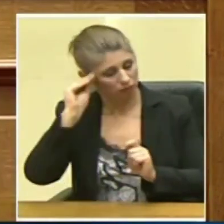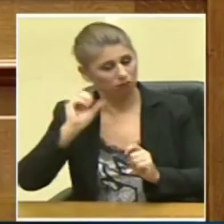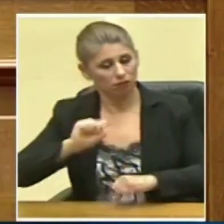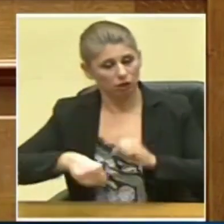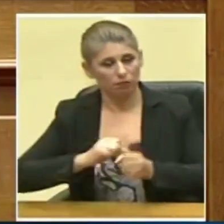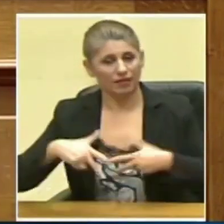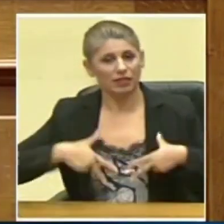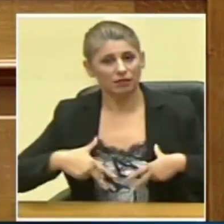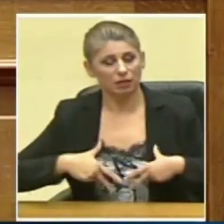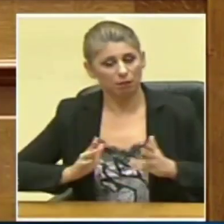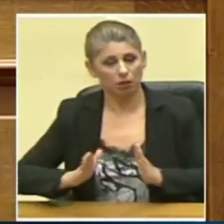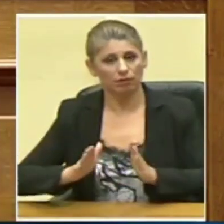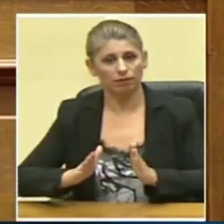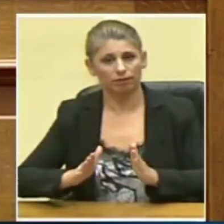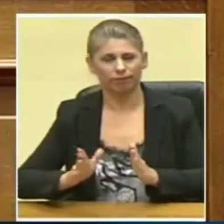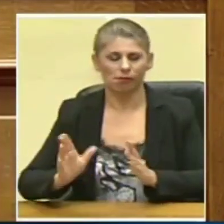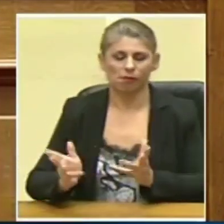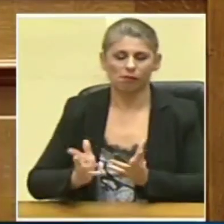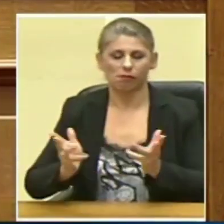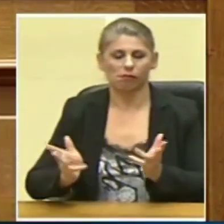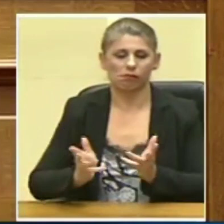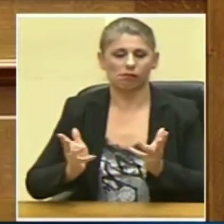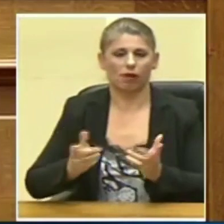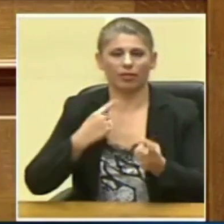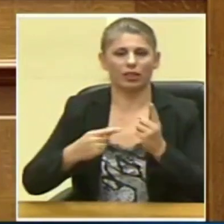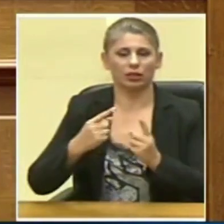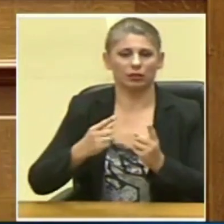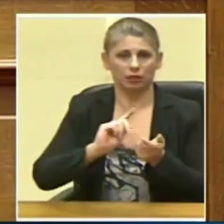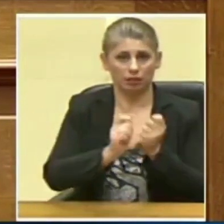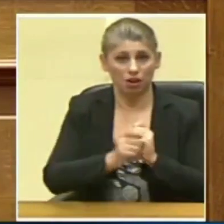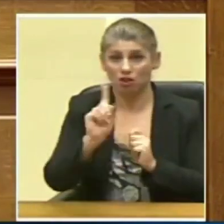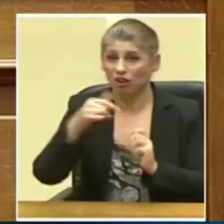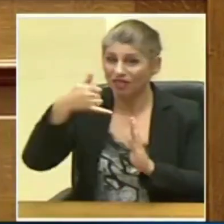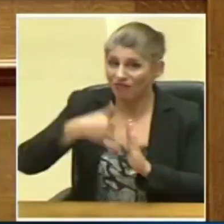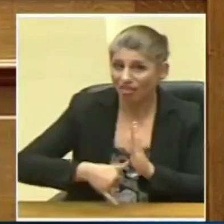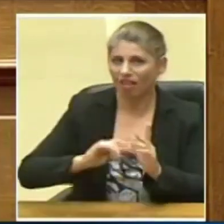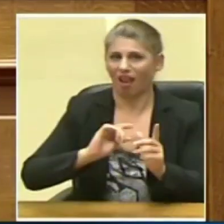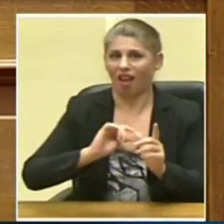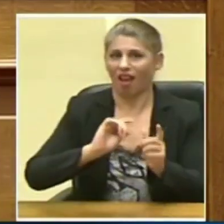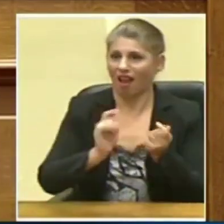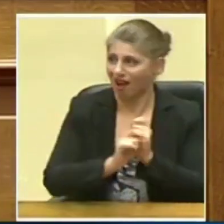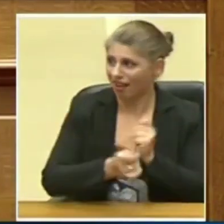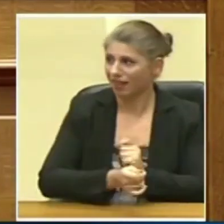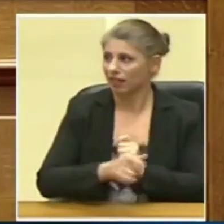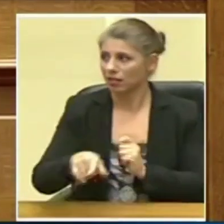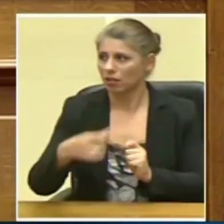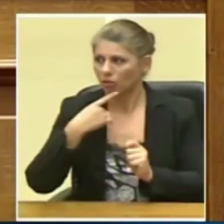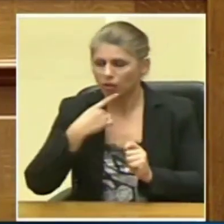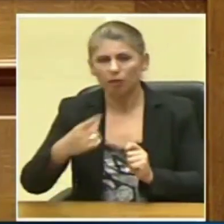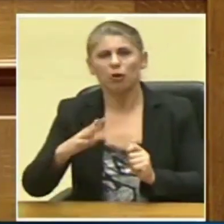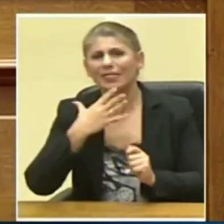να προβεί σε μια κατεπίφαση αναθεώρηση του συντάγματος, θα λέγαμε εμείς, και όχι σε ριζικές αλλαγές, και θα αιτιολογήσω γιατί το λέω